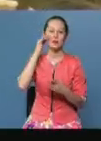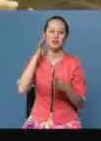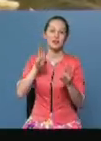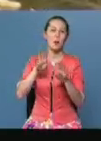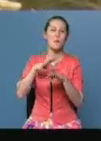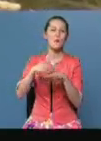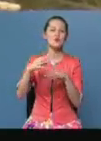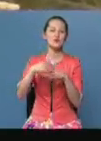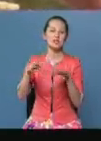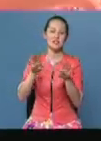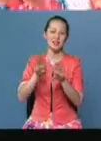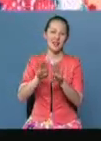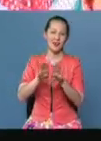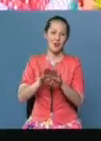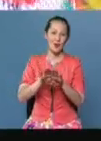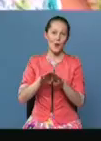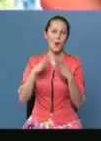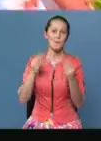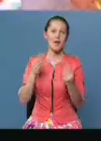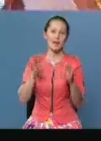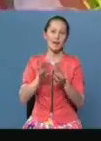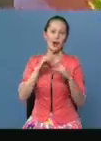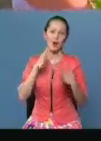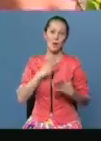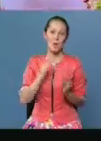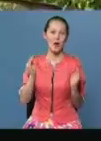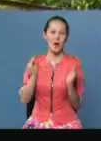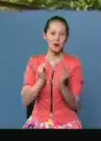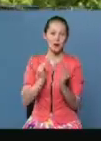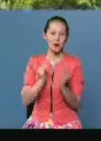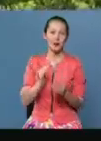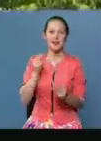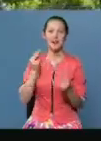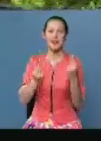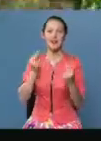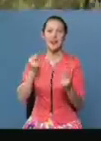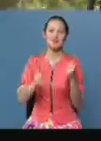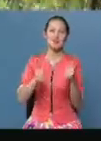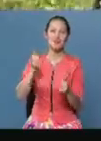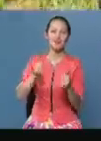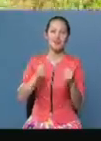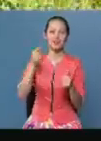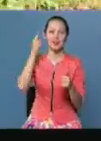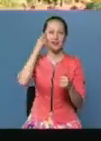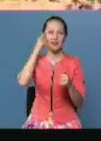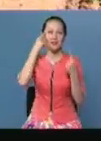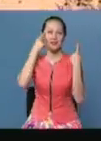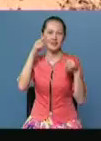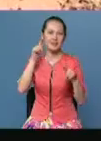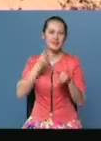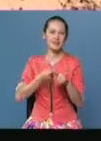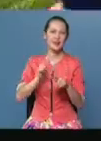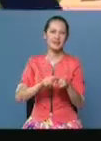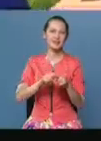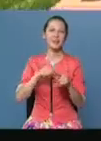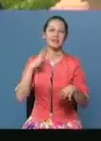питомца. Такой же мягкий и пушистый, как любимый щенок или котенок. Игра в сравнении – этап психологического тренинга. Его проводят специалисты соццентра